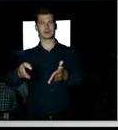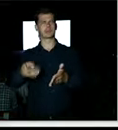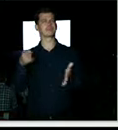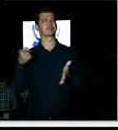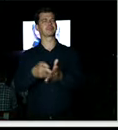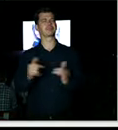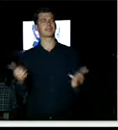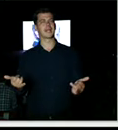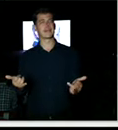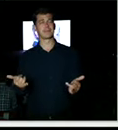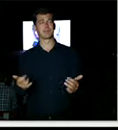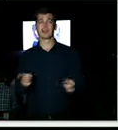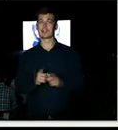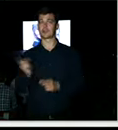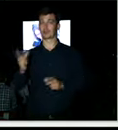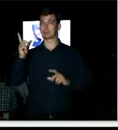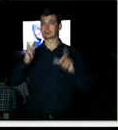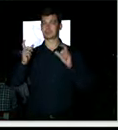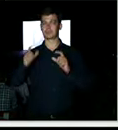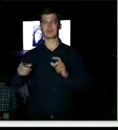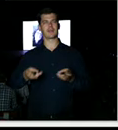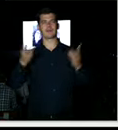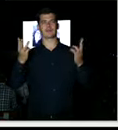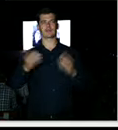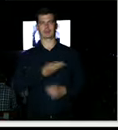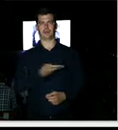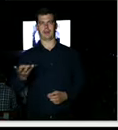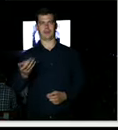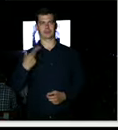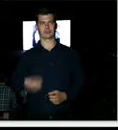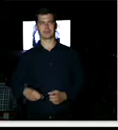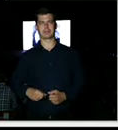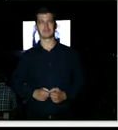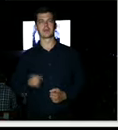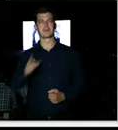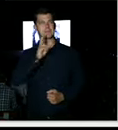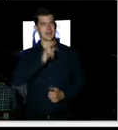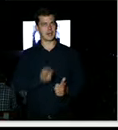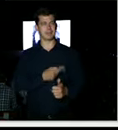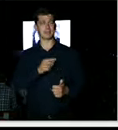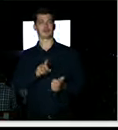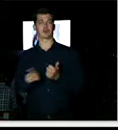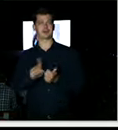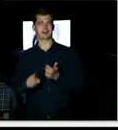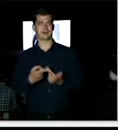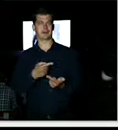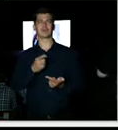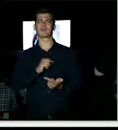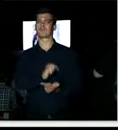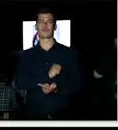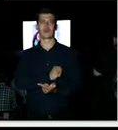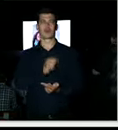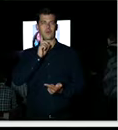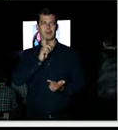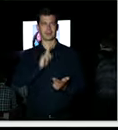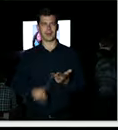zmierzać. Tutaj są zdjęcia czterech najważniejszych istot w moim życiu. Mojej mamy, mojej siostry, mojego ukochanego